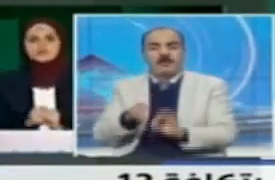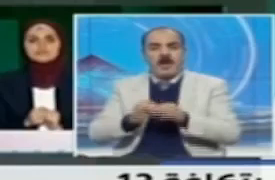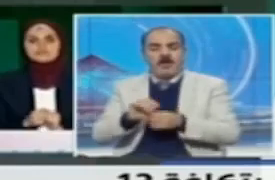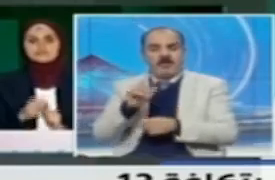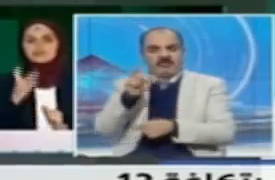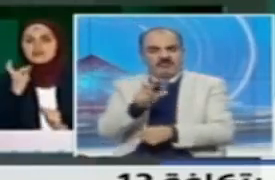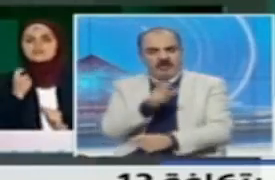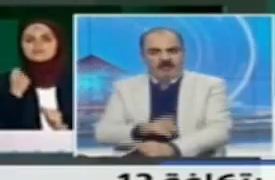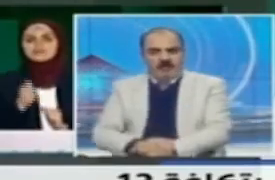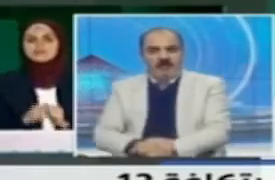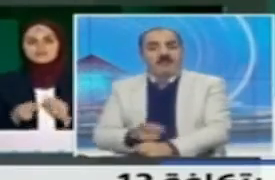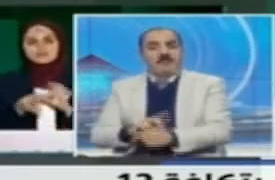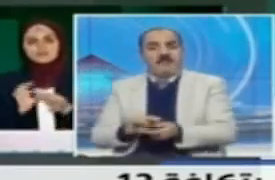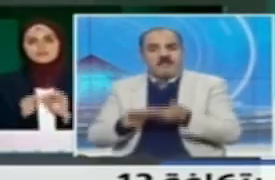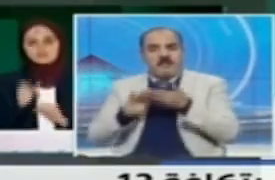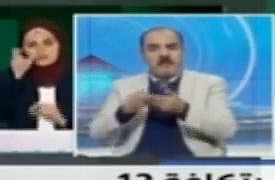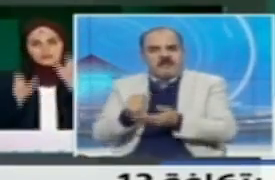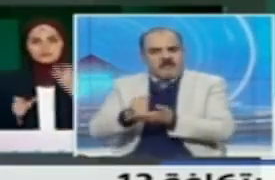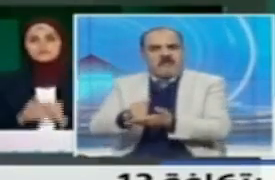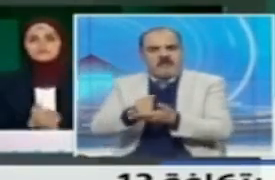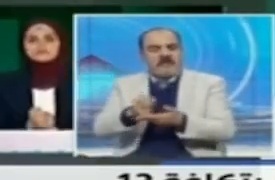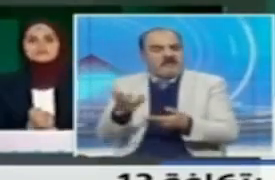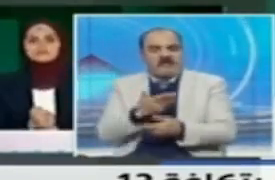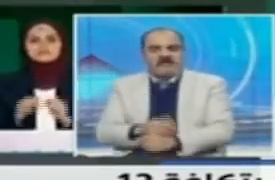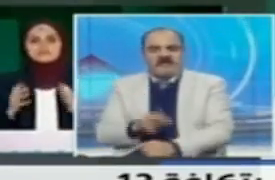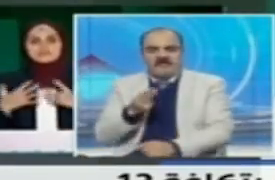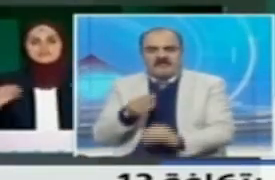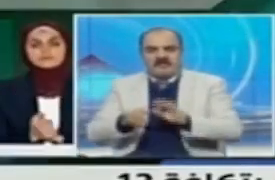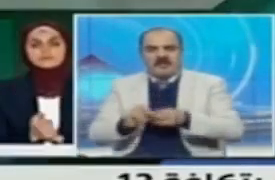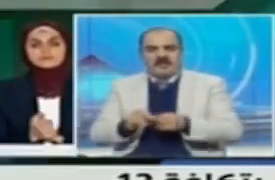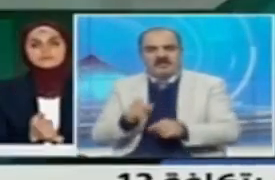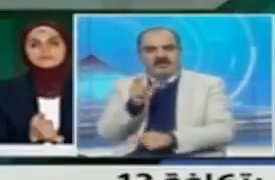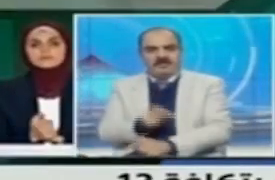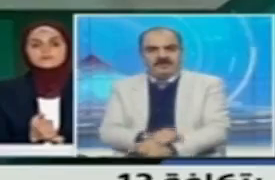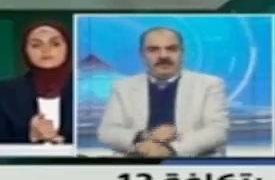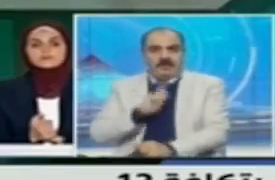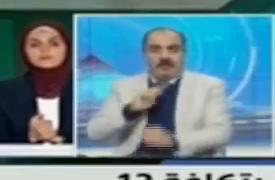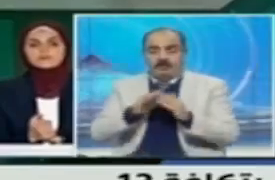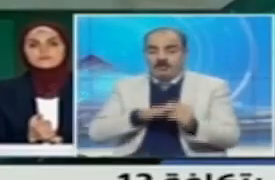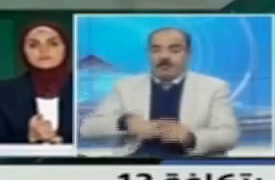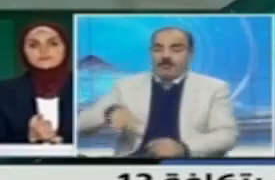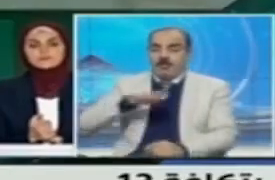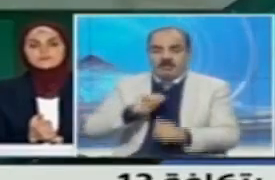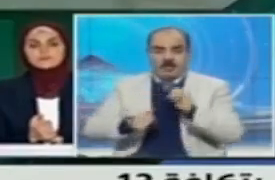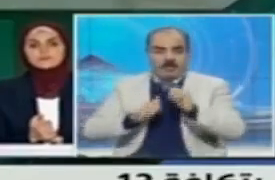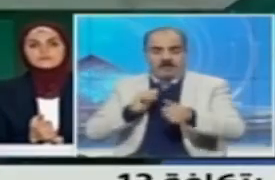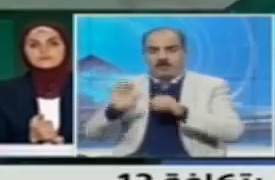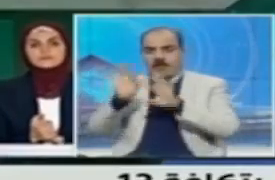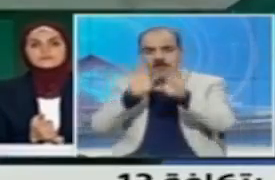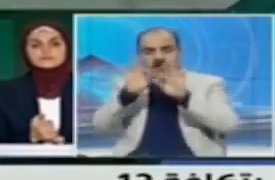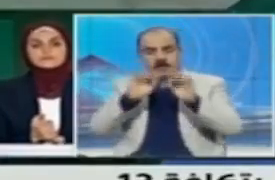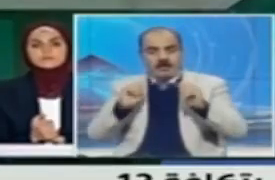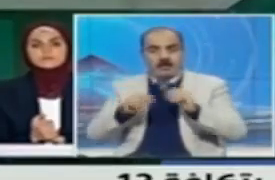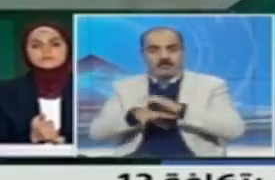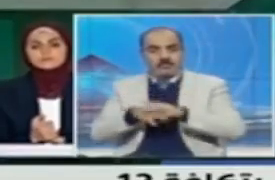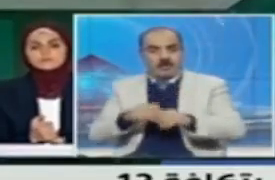مواطن، وفي ملف المساعدات الاجتماعية وصلنا ل 20 مليون مواطن. من محافظات مصر المختلفة جاءوا كنماذج مستفيدة من